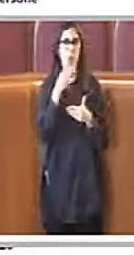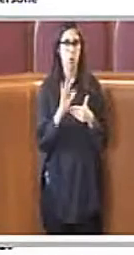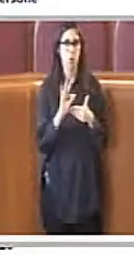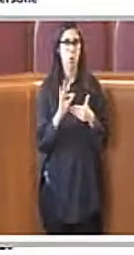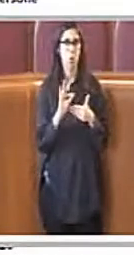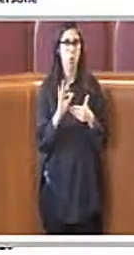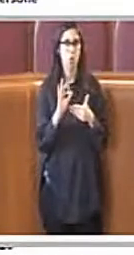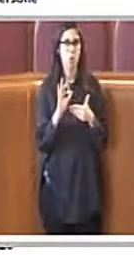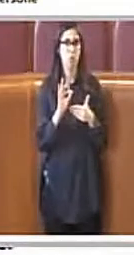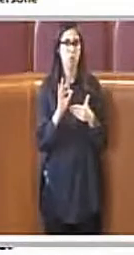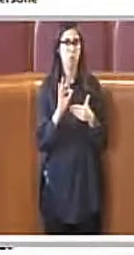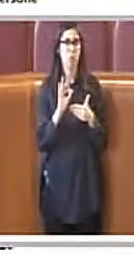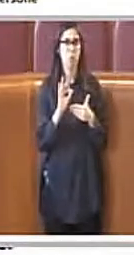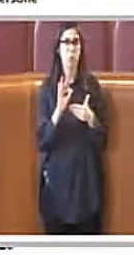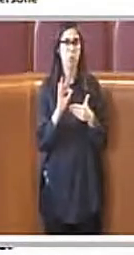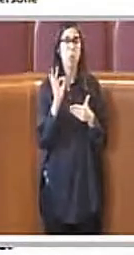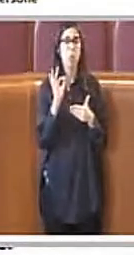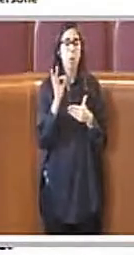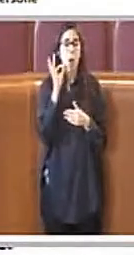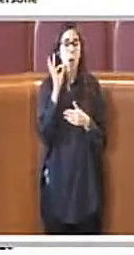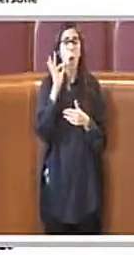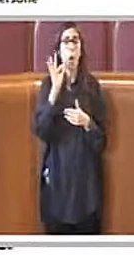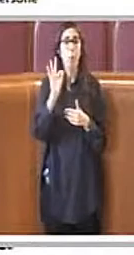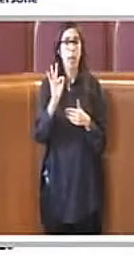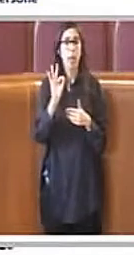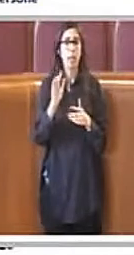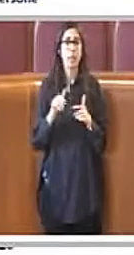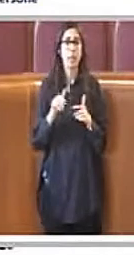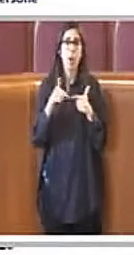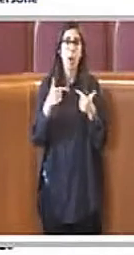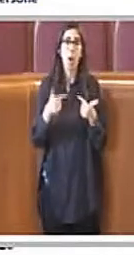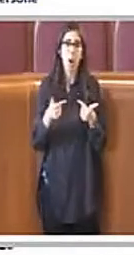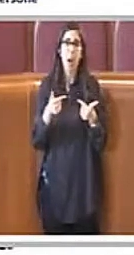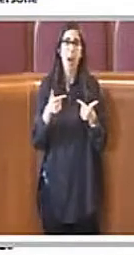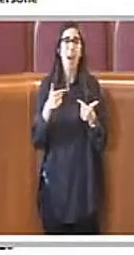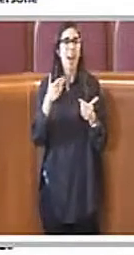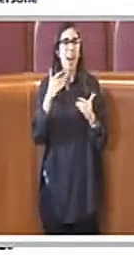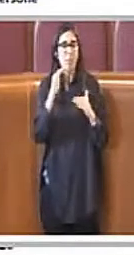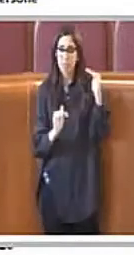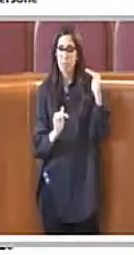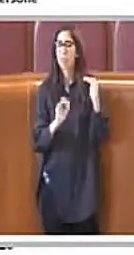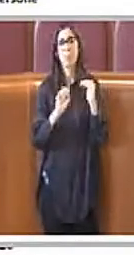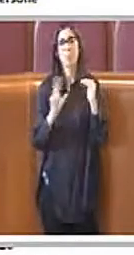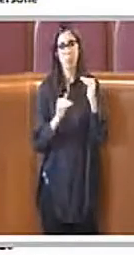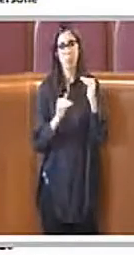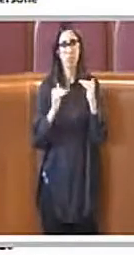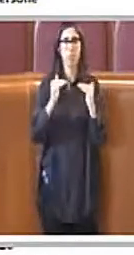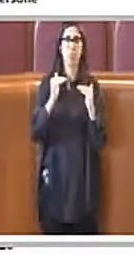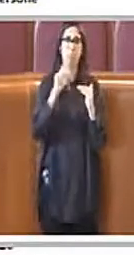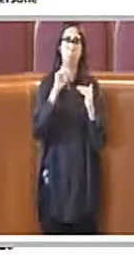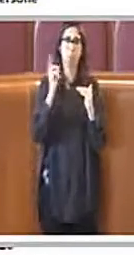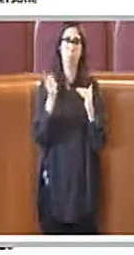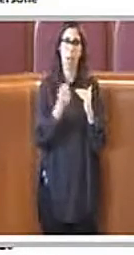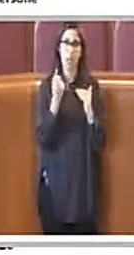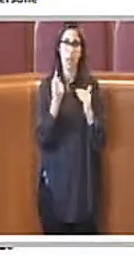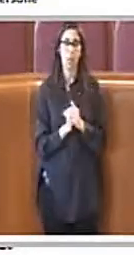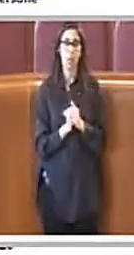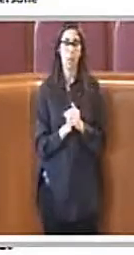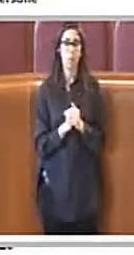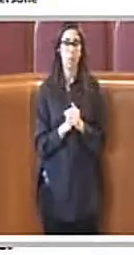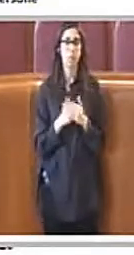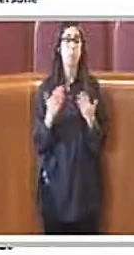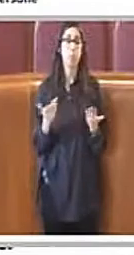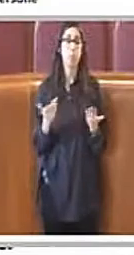ci siamo spesi proprio per migliorare e ridurre le diseguaglianze, ovviamente. Quindi la proposta che